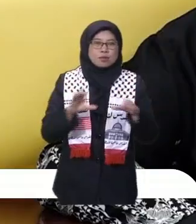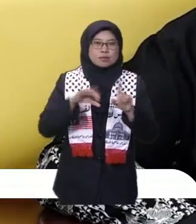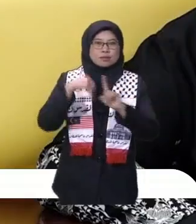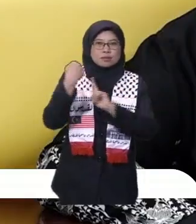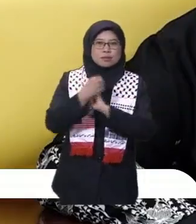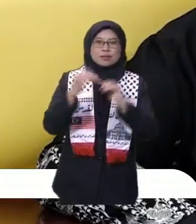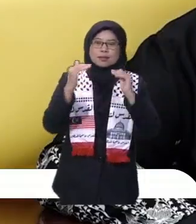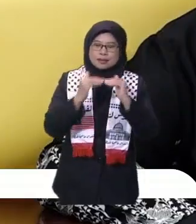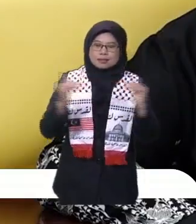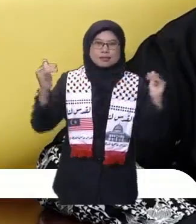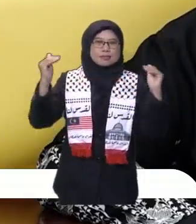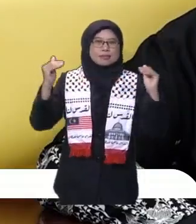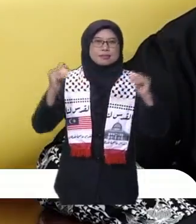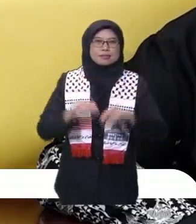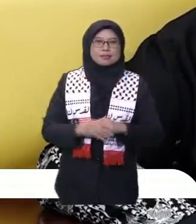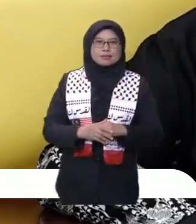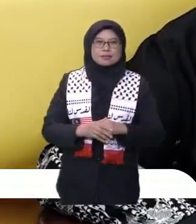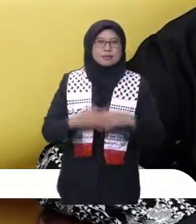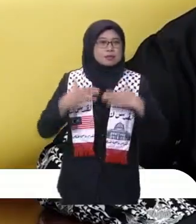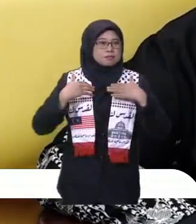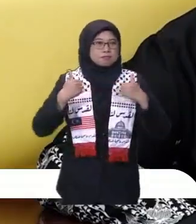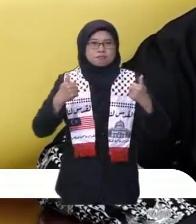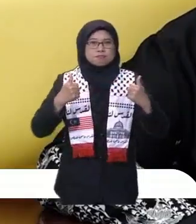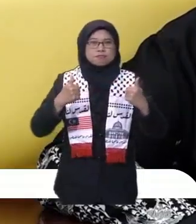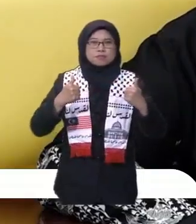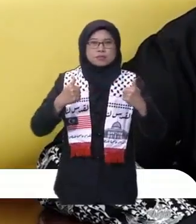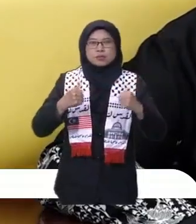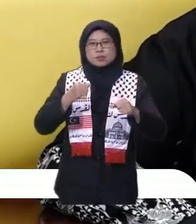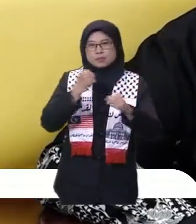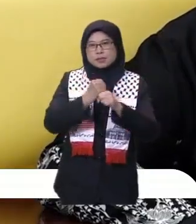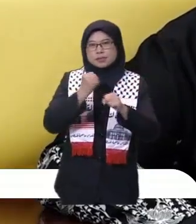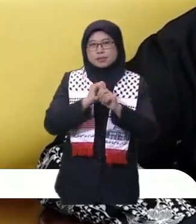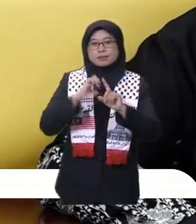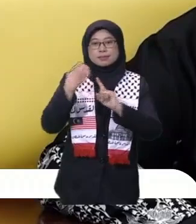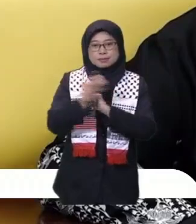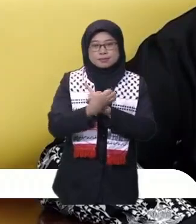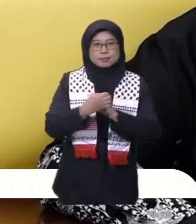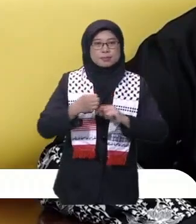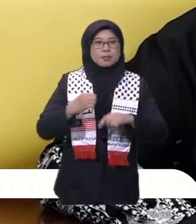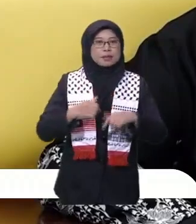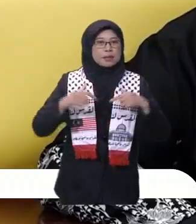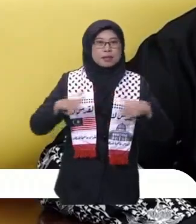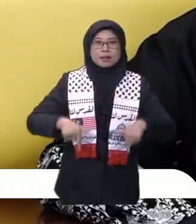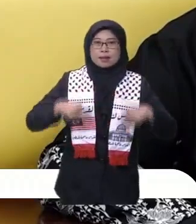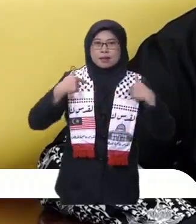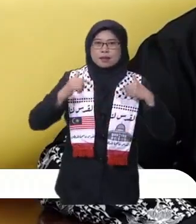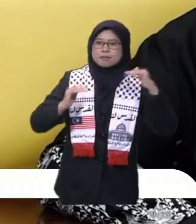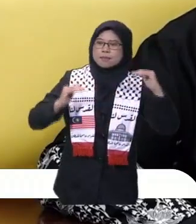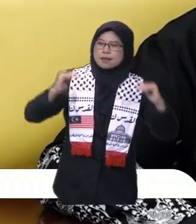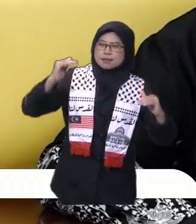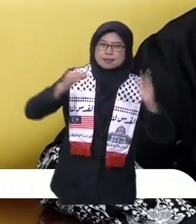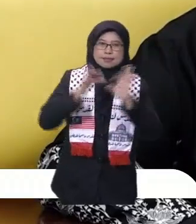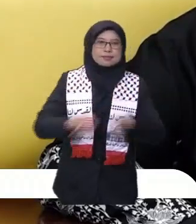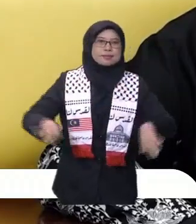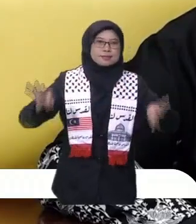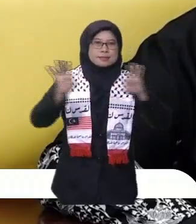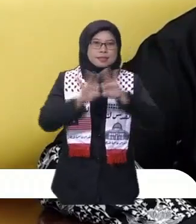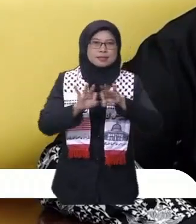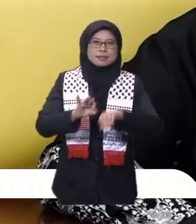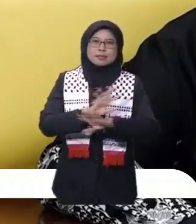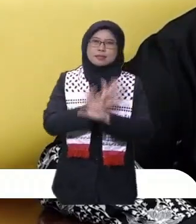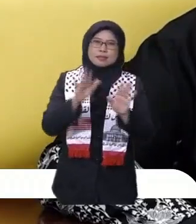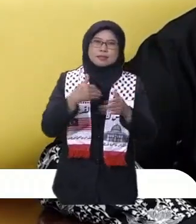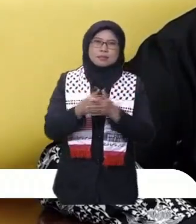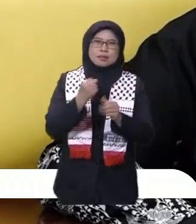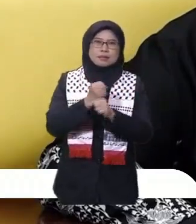adil suasana adjust healthy work environment and the life work Life work Balance itu adalah penting jangan sampai